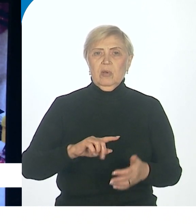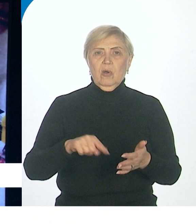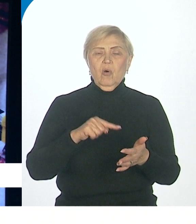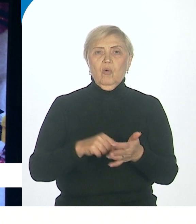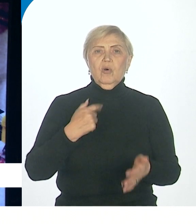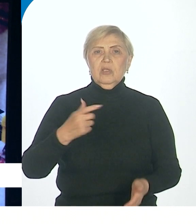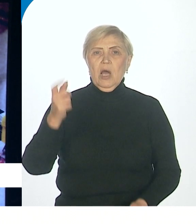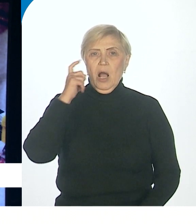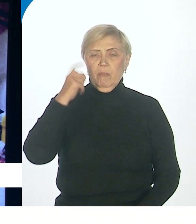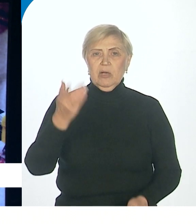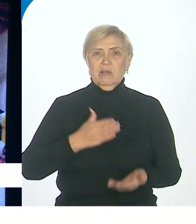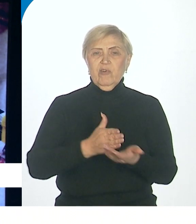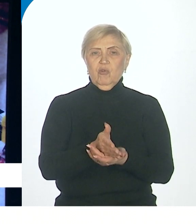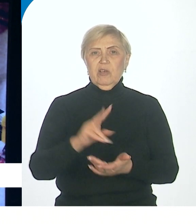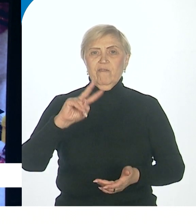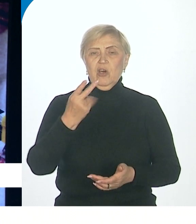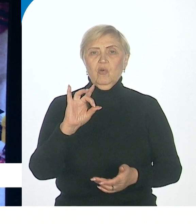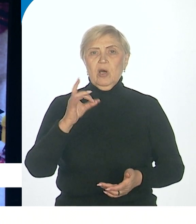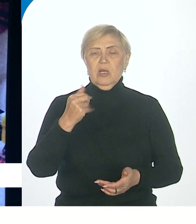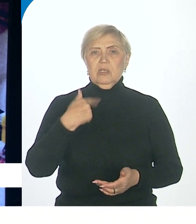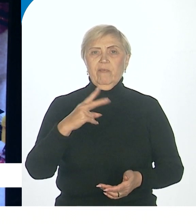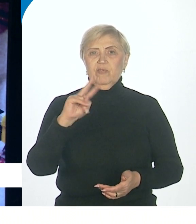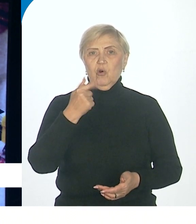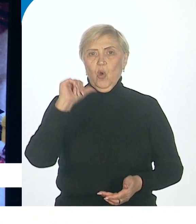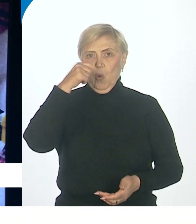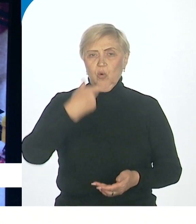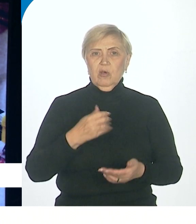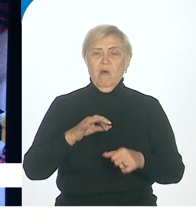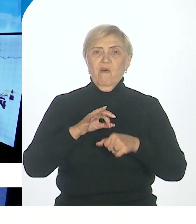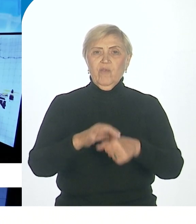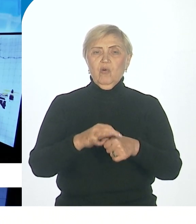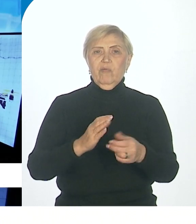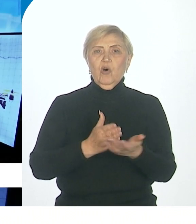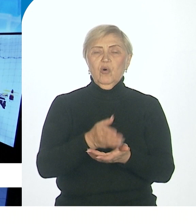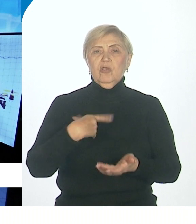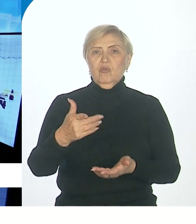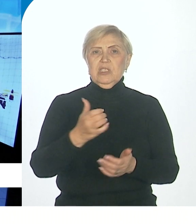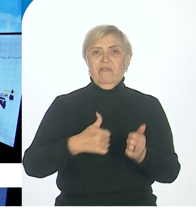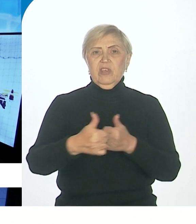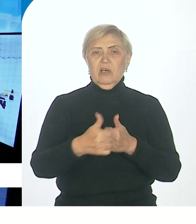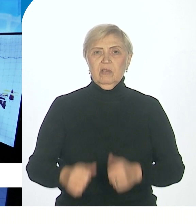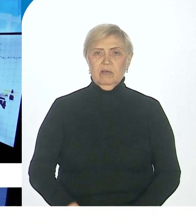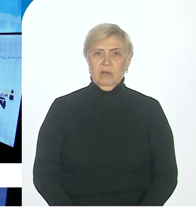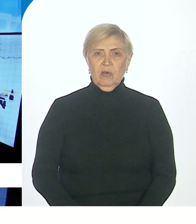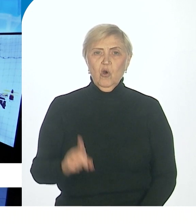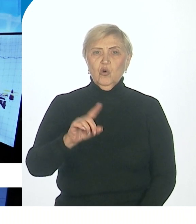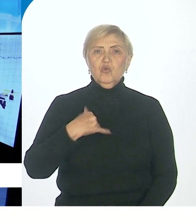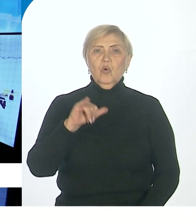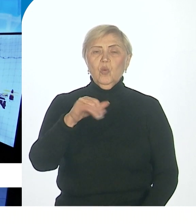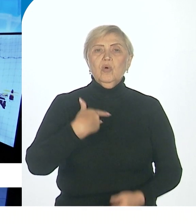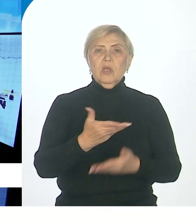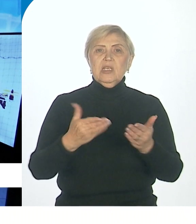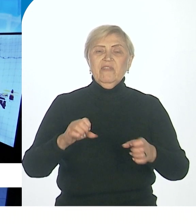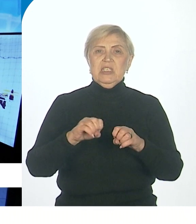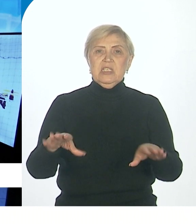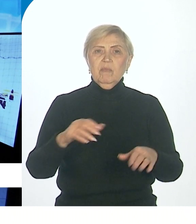финал, Хабаровский край выходит второй год подряд выходит в финал конкурса? Чего такого у нас здесь на уровне вот именно системной какой-то подготовки происходит? В том